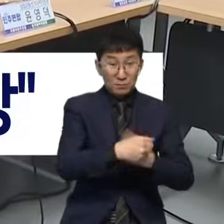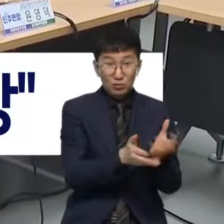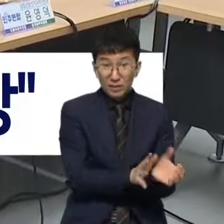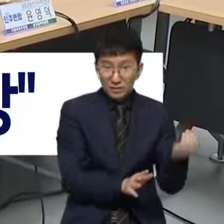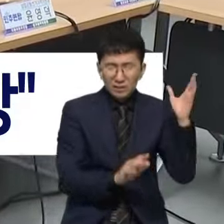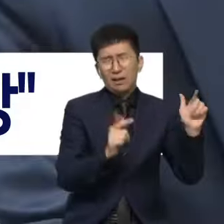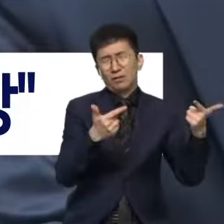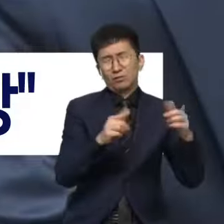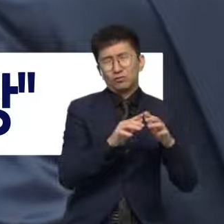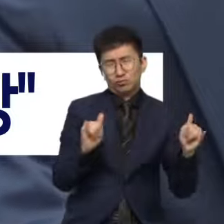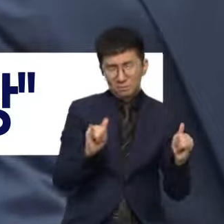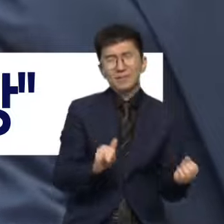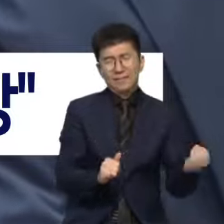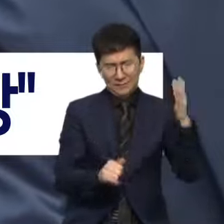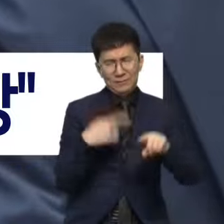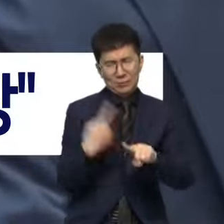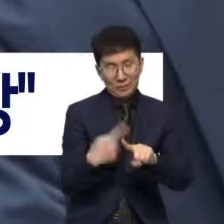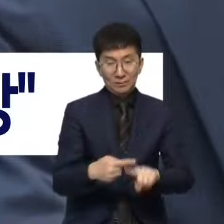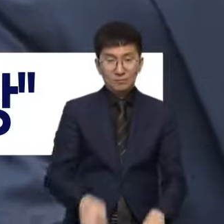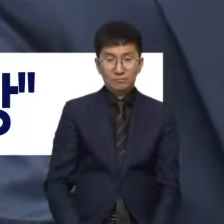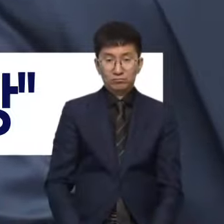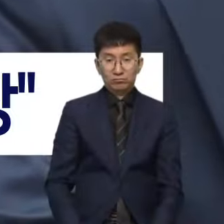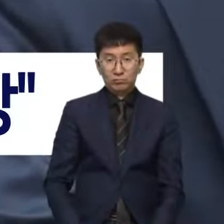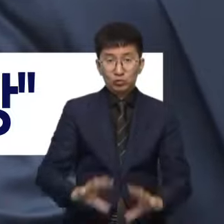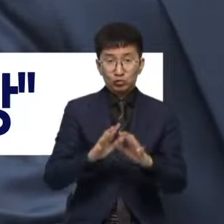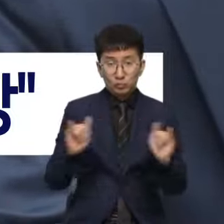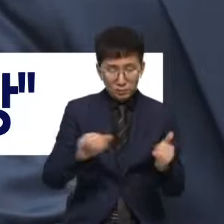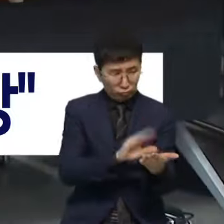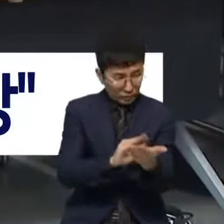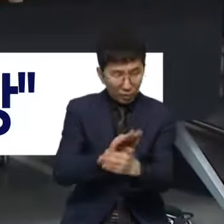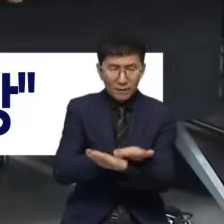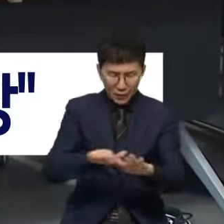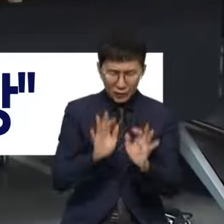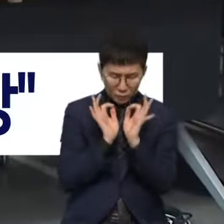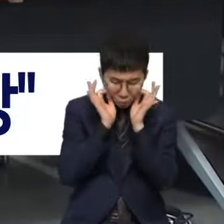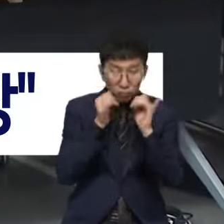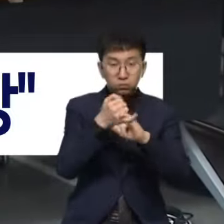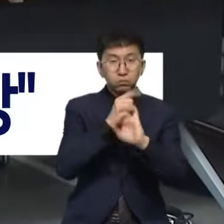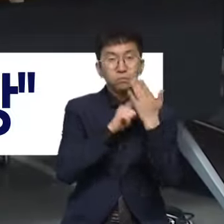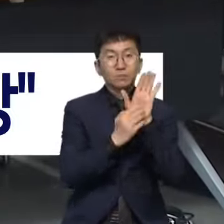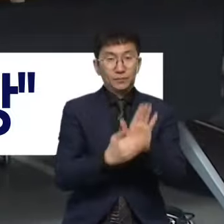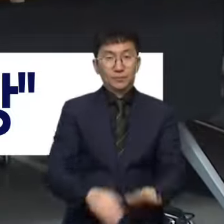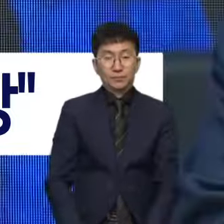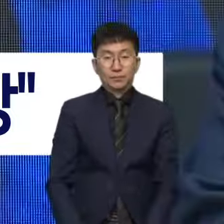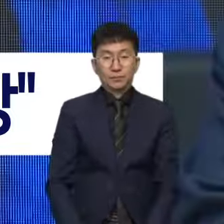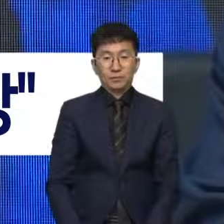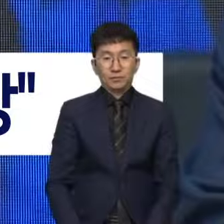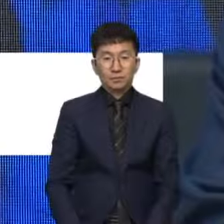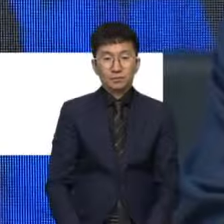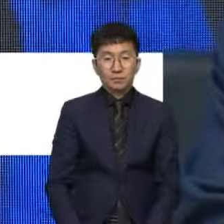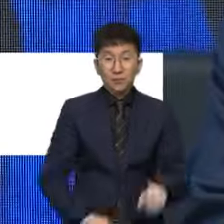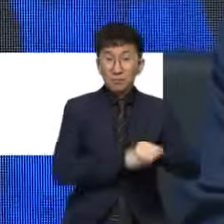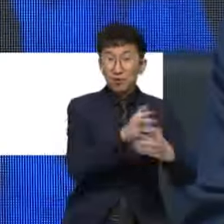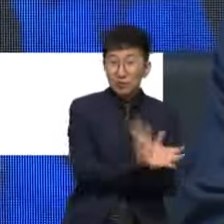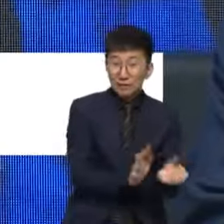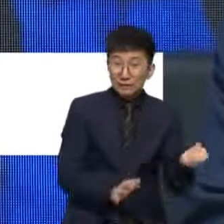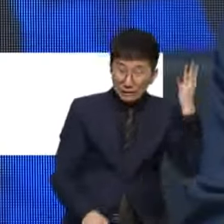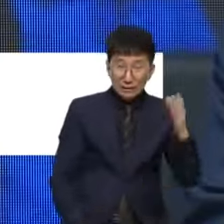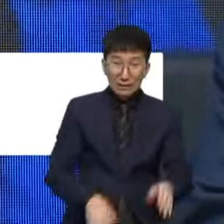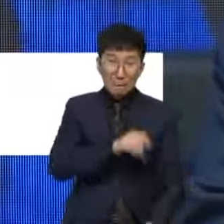아닌 국민의 위대한 승리라며 민생 문제 해결부터 앞장서겠다고 강조했습니다. 당의 승리나